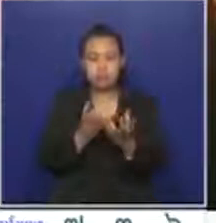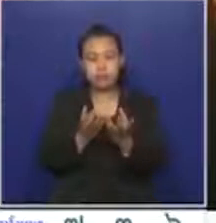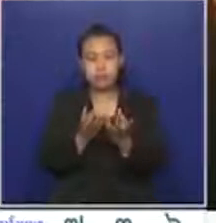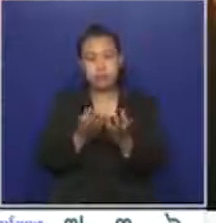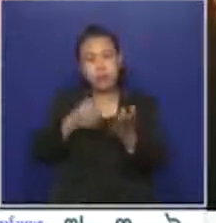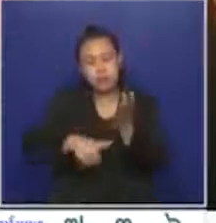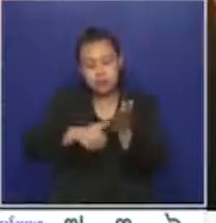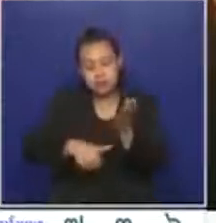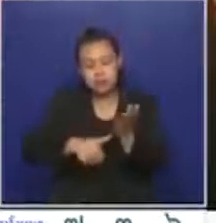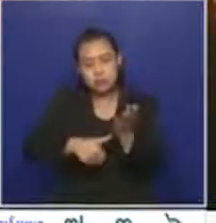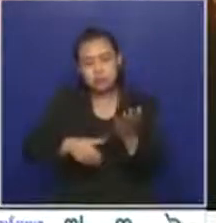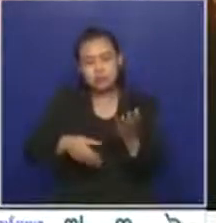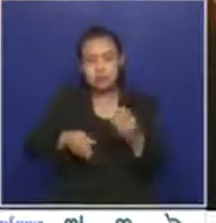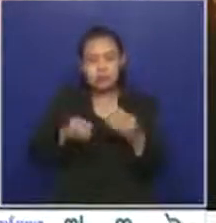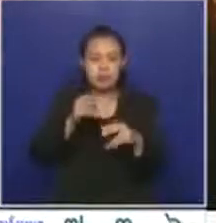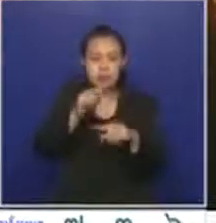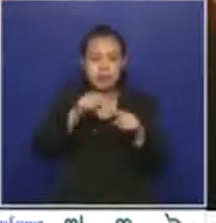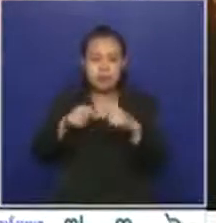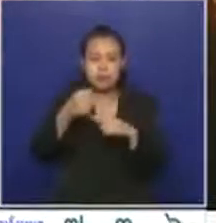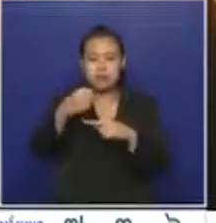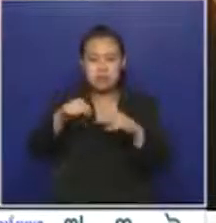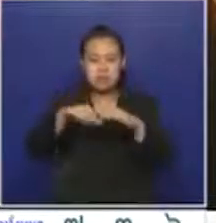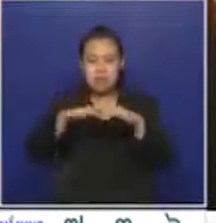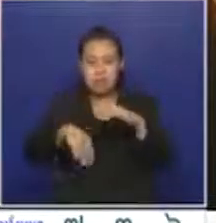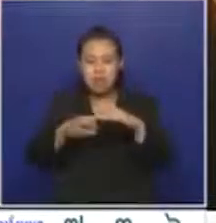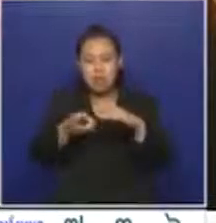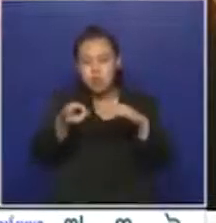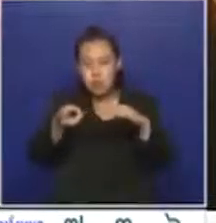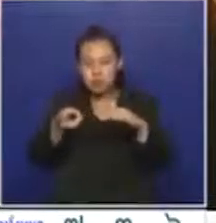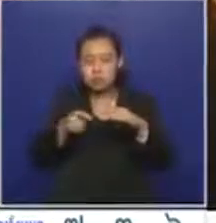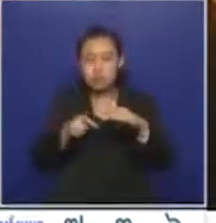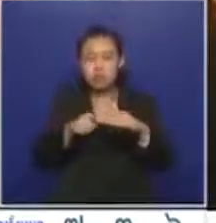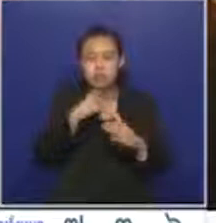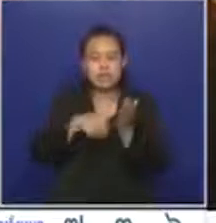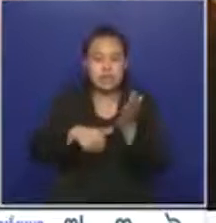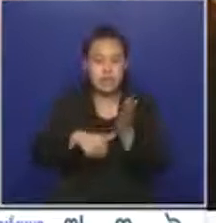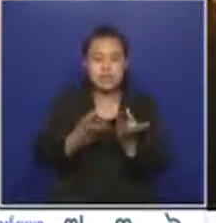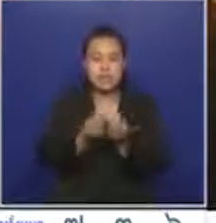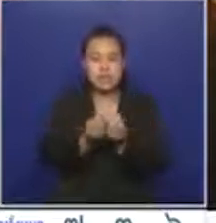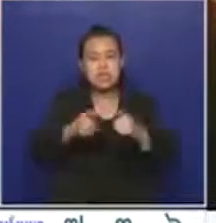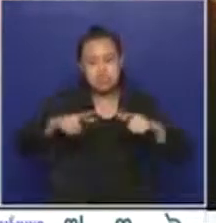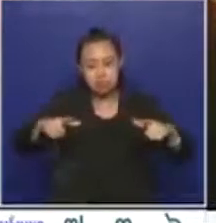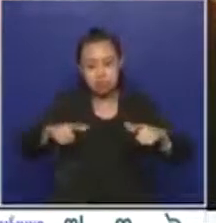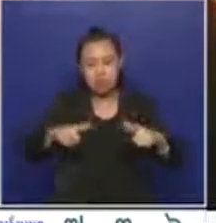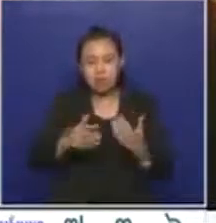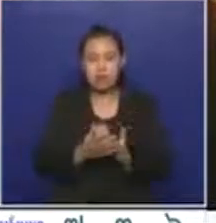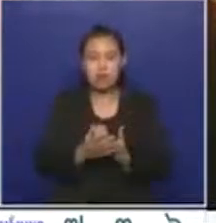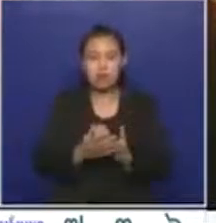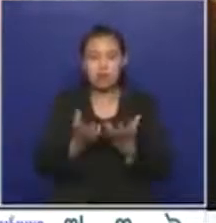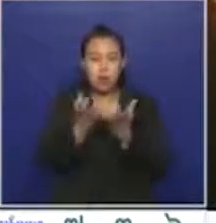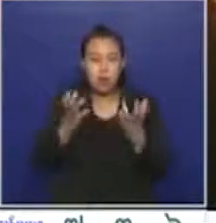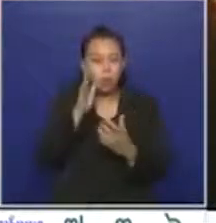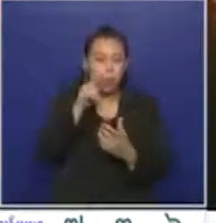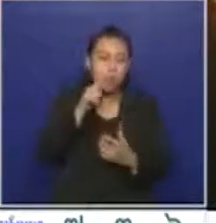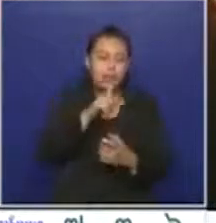ษียิบย่อยที่รวมกันแล้วมีไม่ถึง 10% ของภาษีในประเทศไทยทั้งหมดไม่ว่าจะเป็นภาษีที่ดินสิ่งปลูกสร้างภาษีมรดกแ